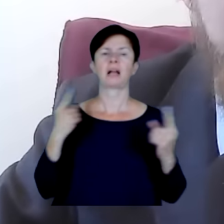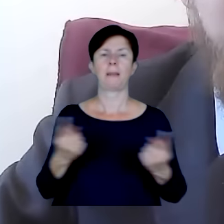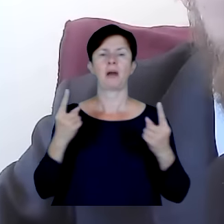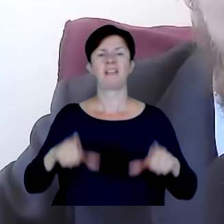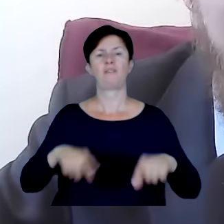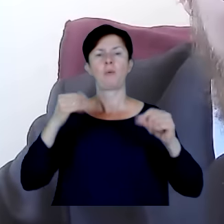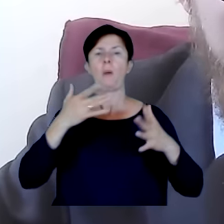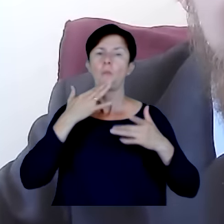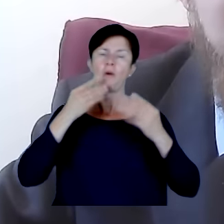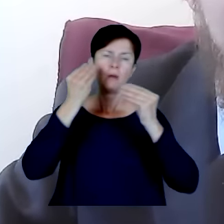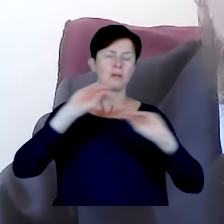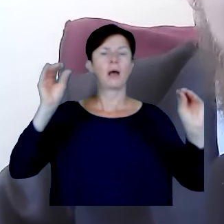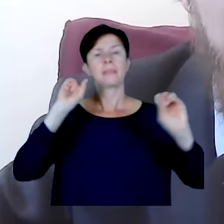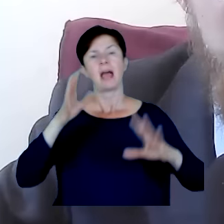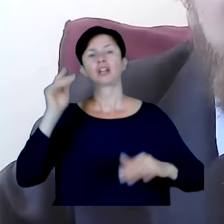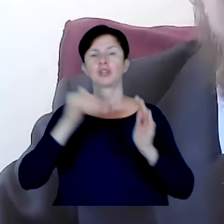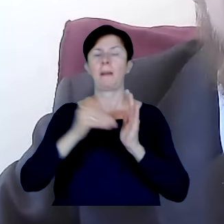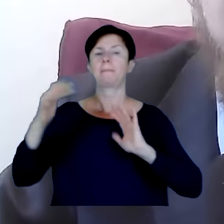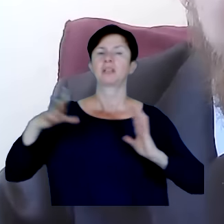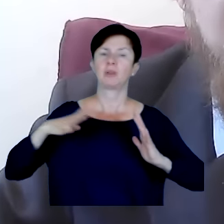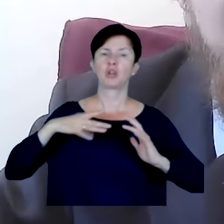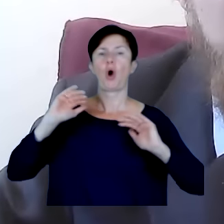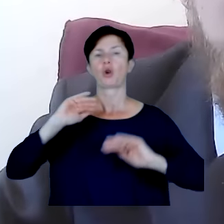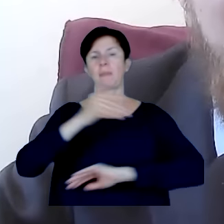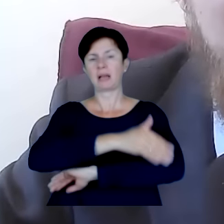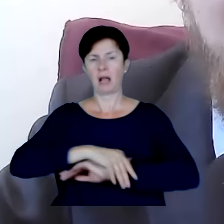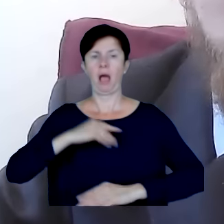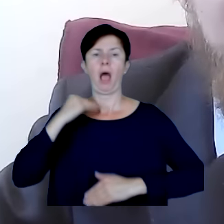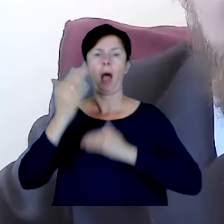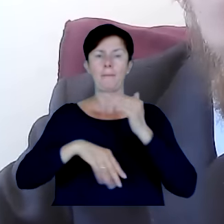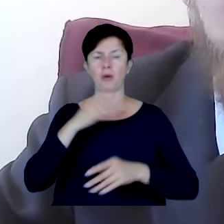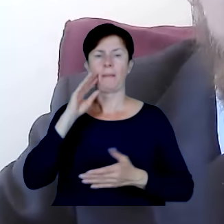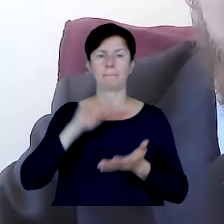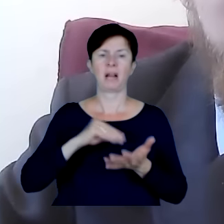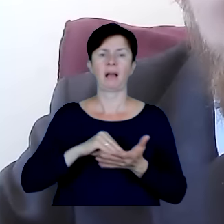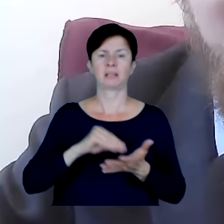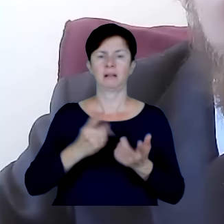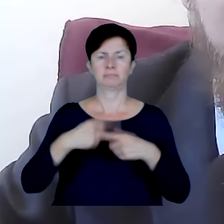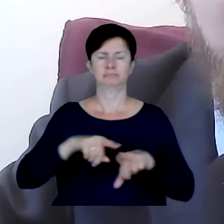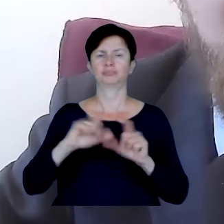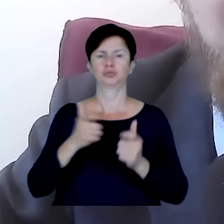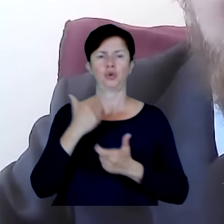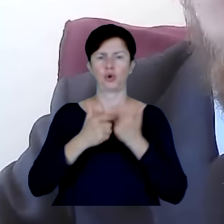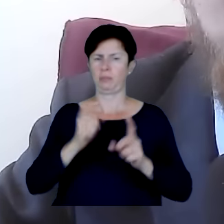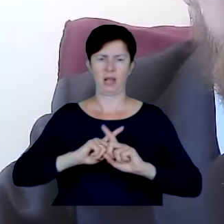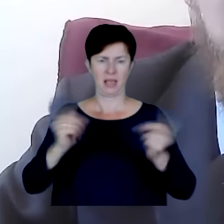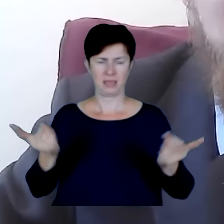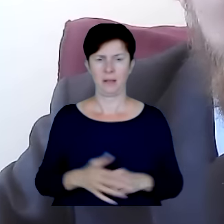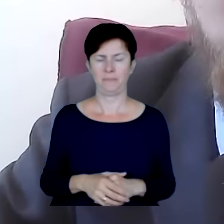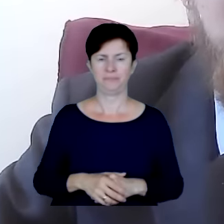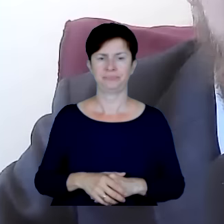właśnie bezpieczeństwo, ochrona granic i tak dalej, a później w praktyce realizowali politykę dokładnie przeciwną, tak? Jacques Chirac w